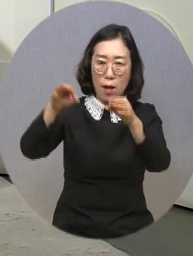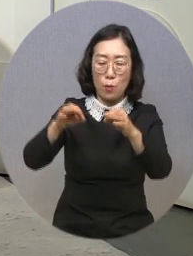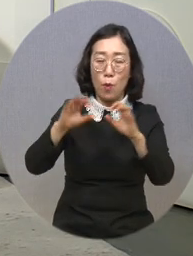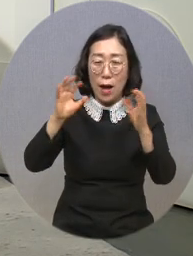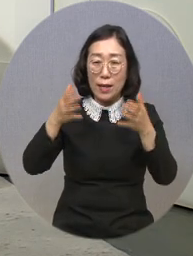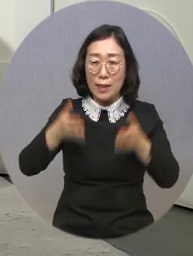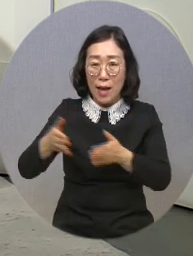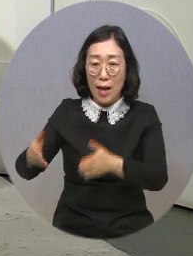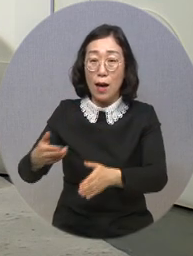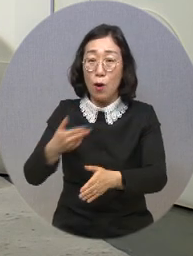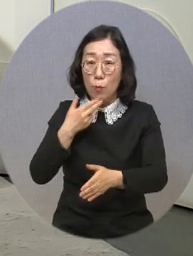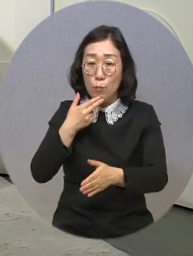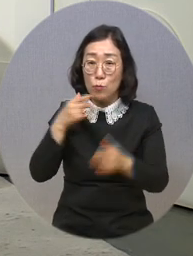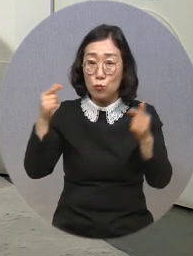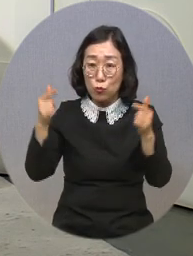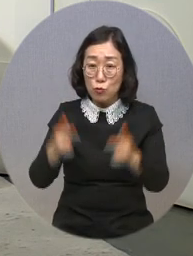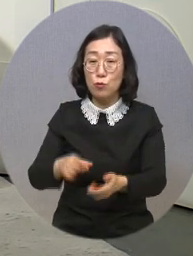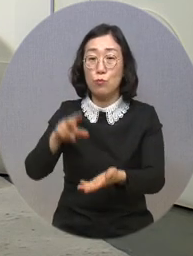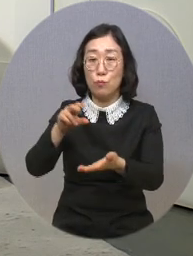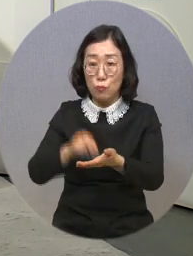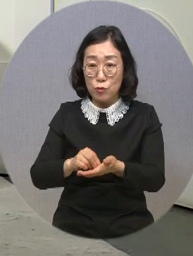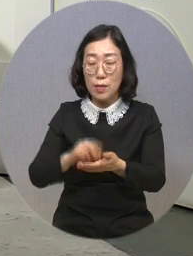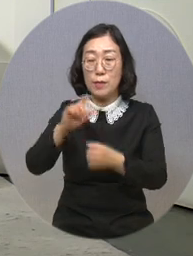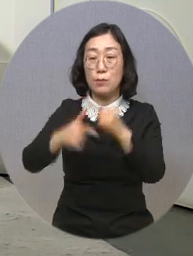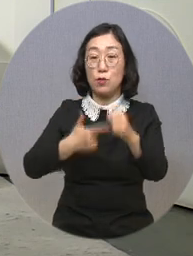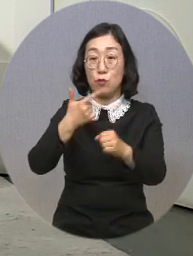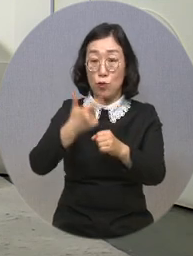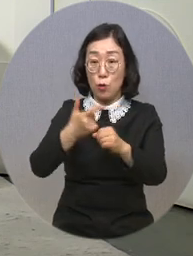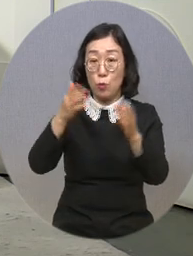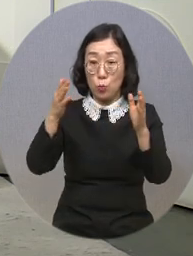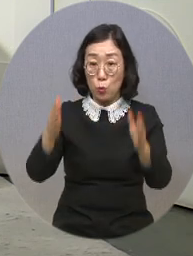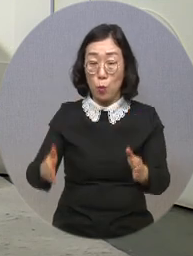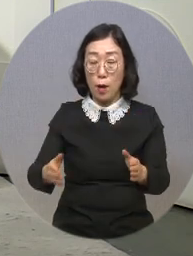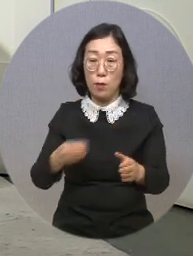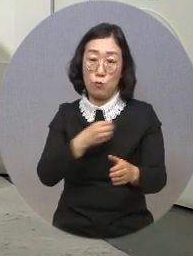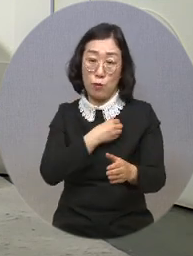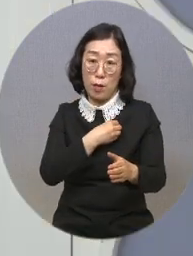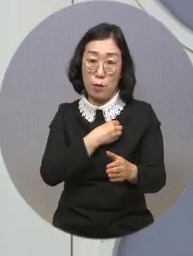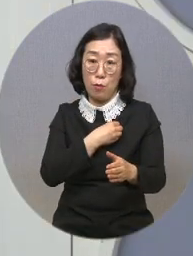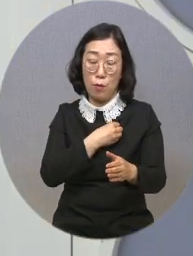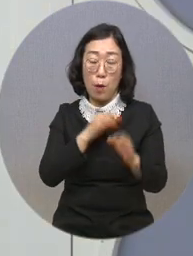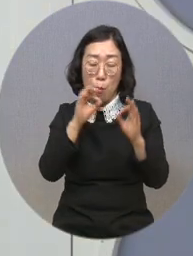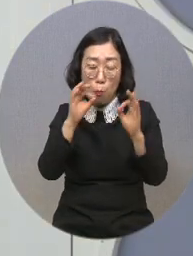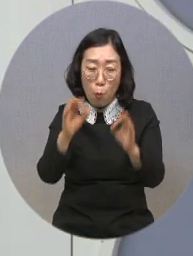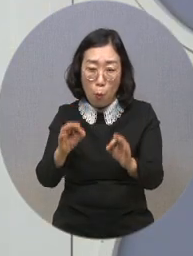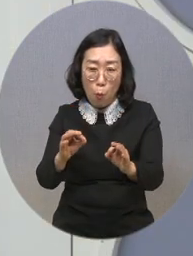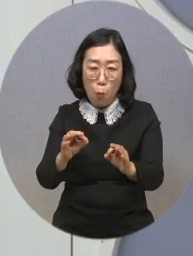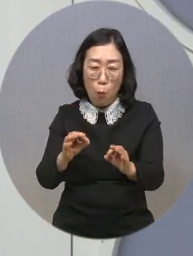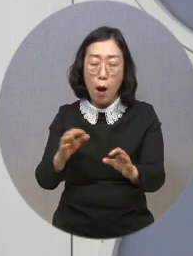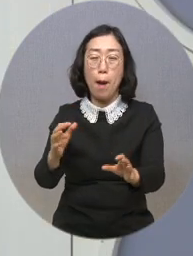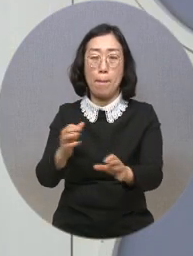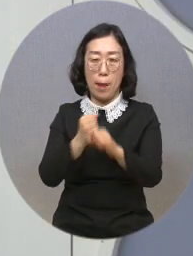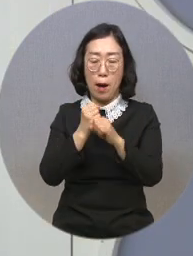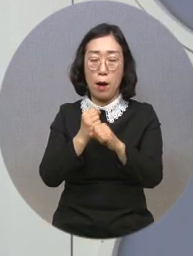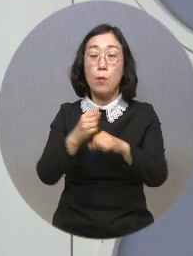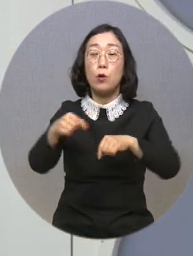저출산. 이렇게 제가 16년 국회의원을 하면서 내린 결론입니다. 아. 그래서 정치가 그럼